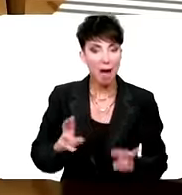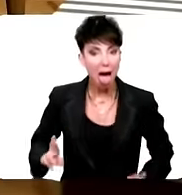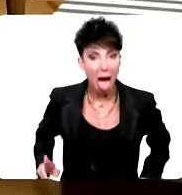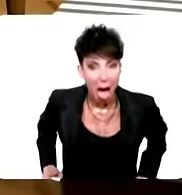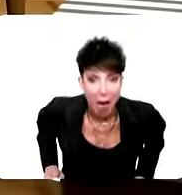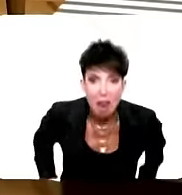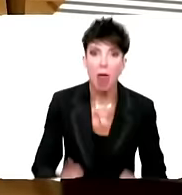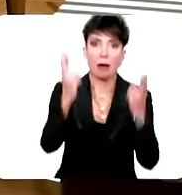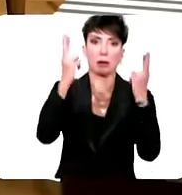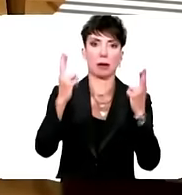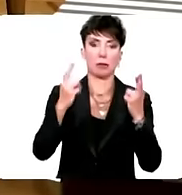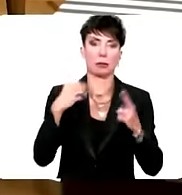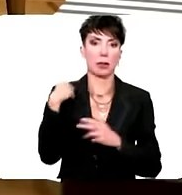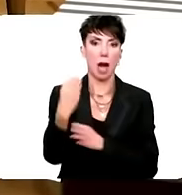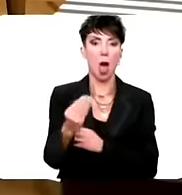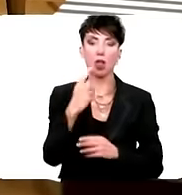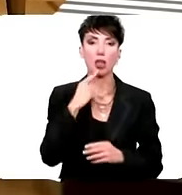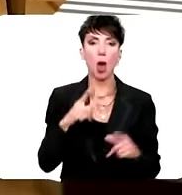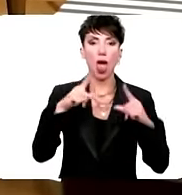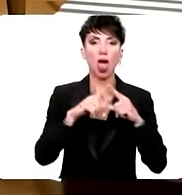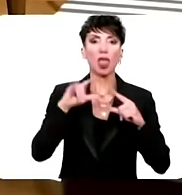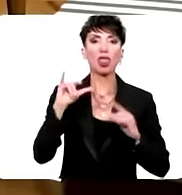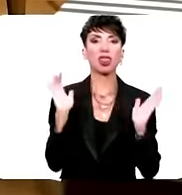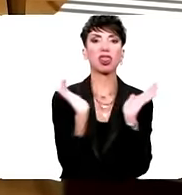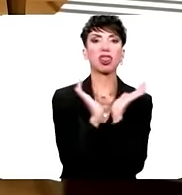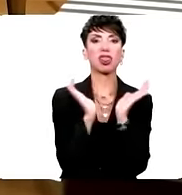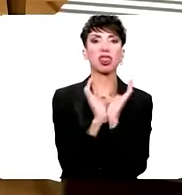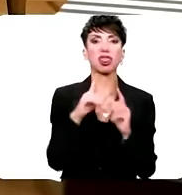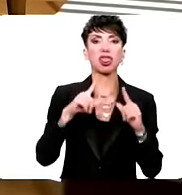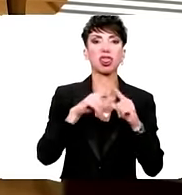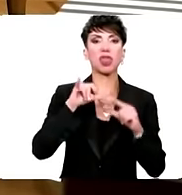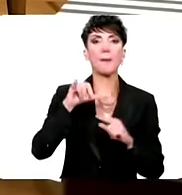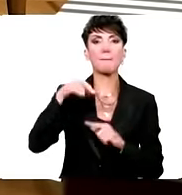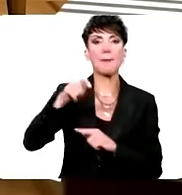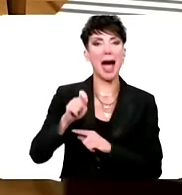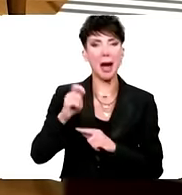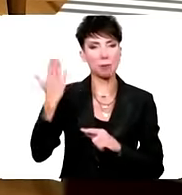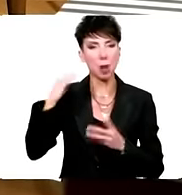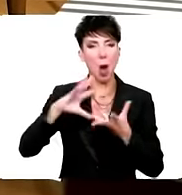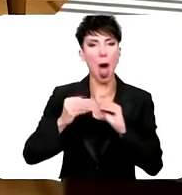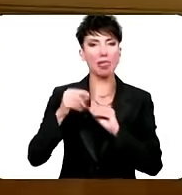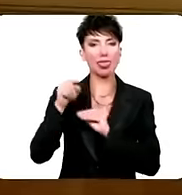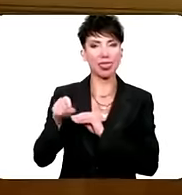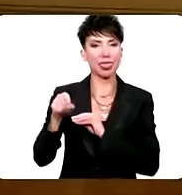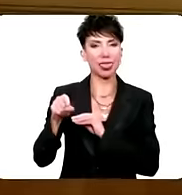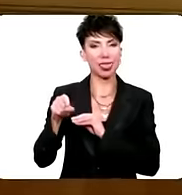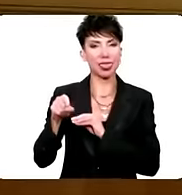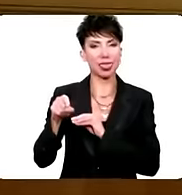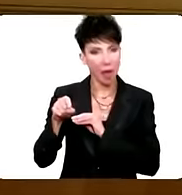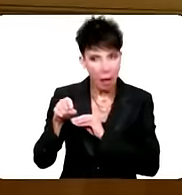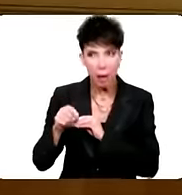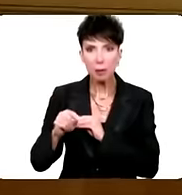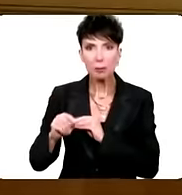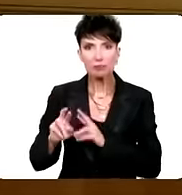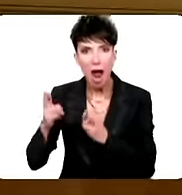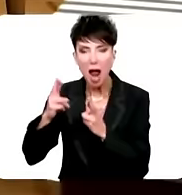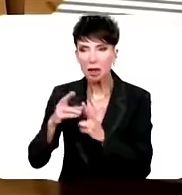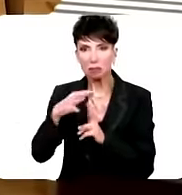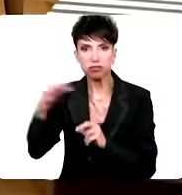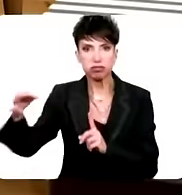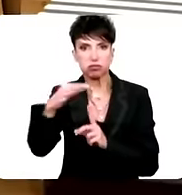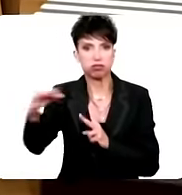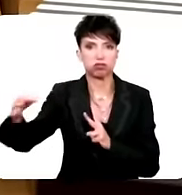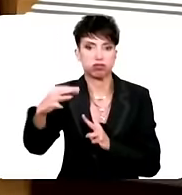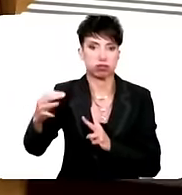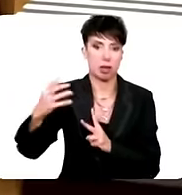την ΔΥΠΑ, από τη Δημόσια Υπηρεσία Απασχόλησης. Σας είπα, είναι πολλά αυτά που σας είπα, αλλά νομίζω ότι είναι πολύ... Κρατάω και οι άξονες οι οποίοι...